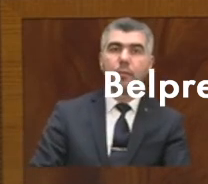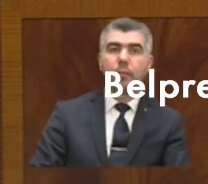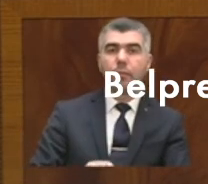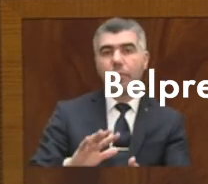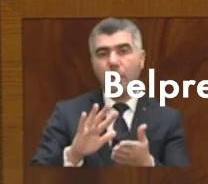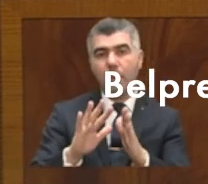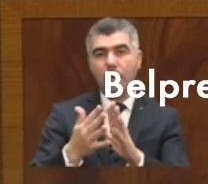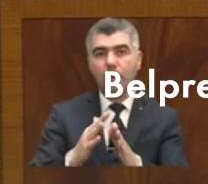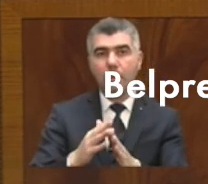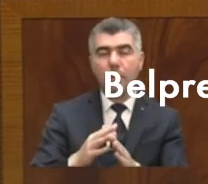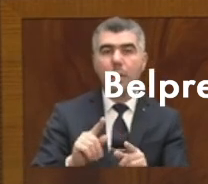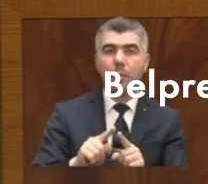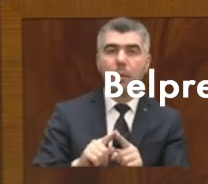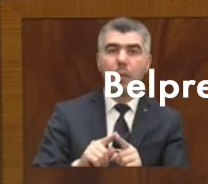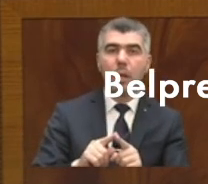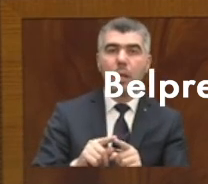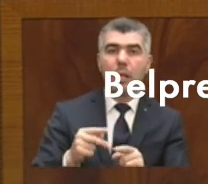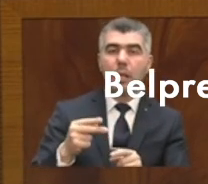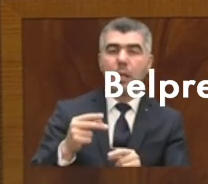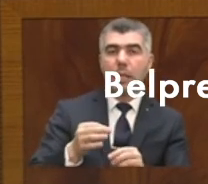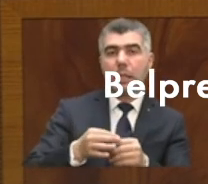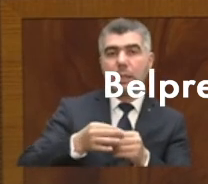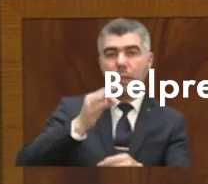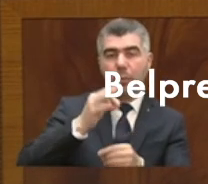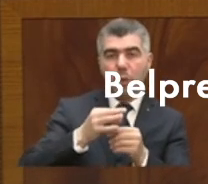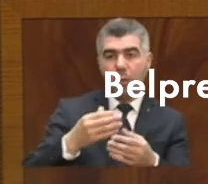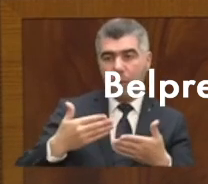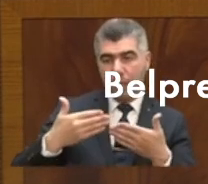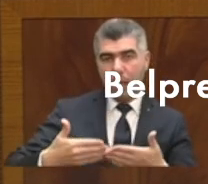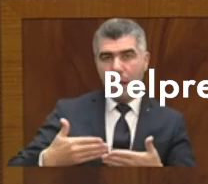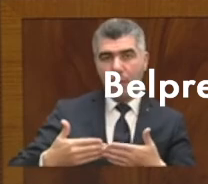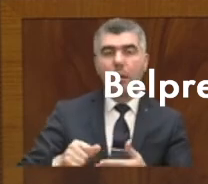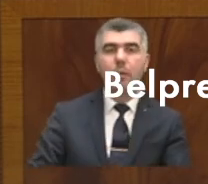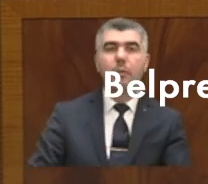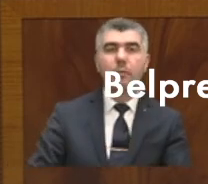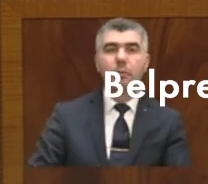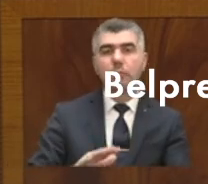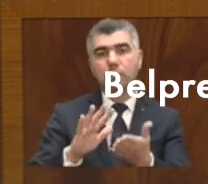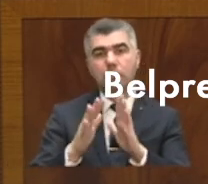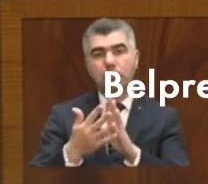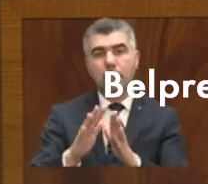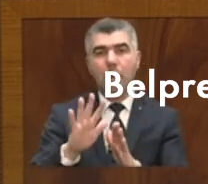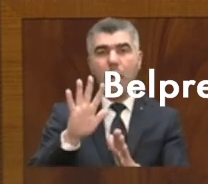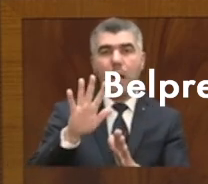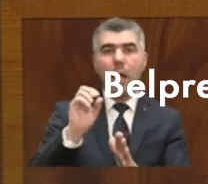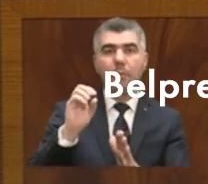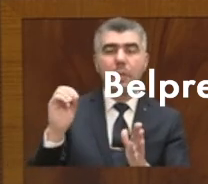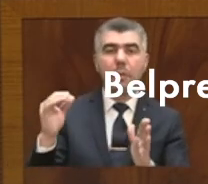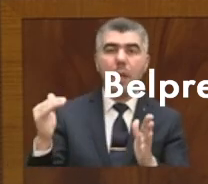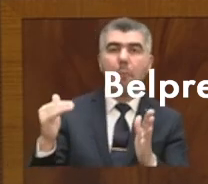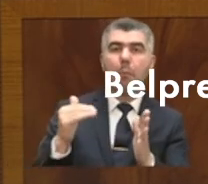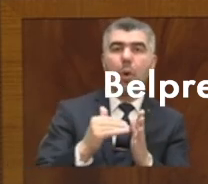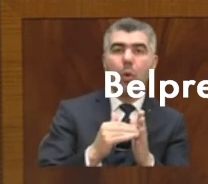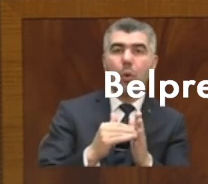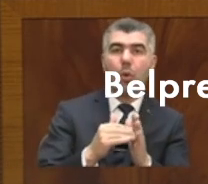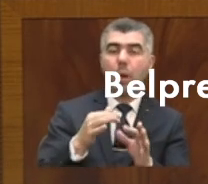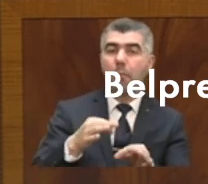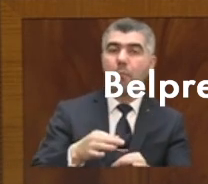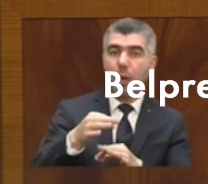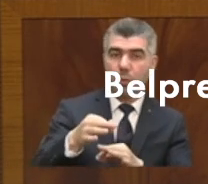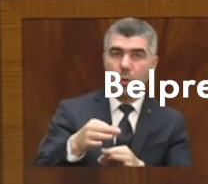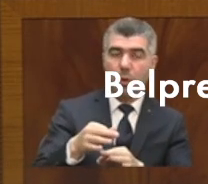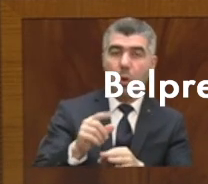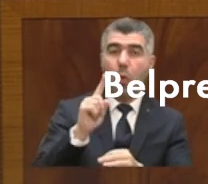دخلت السدود ما بين شتنبر وفتح شتنبر الى اليوم، فهي لا تتجاوز 500 مليون متر مكعب،